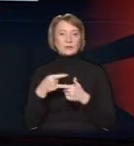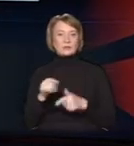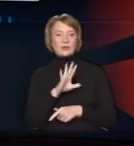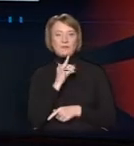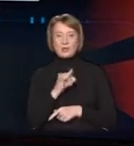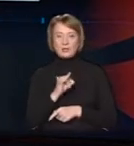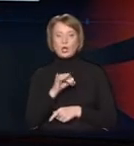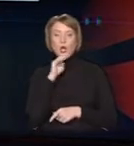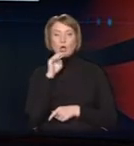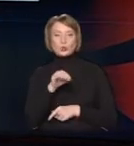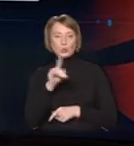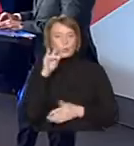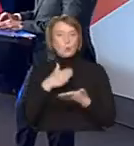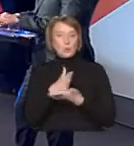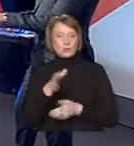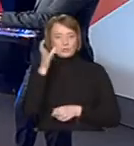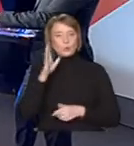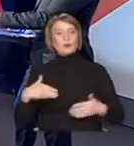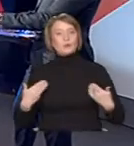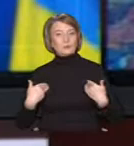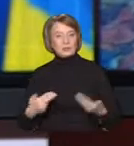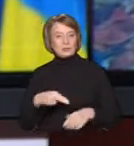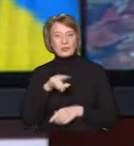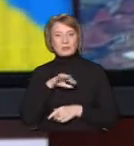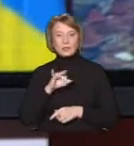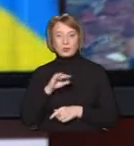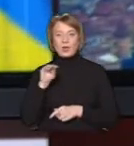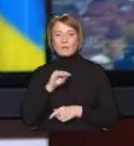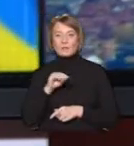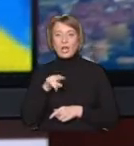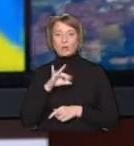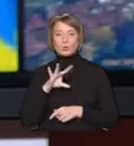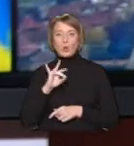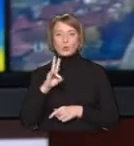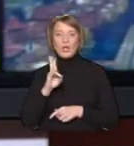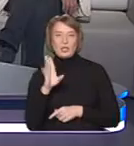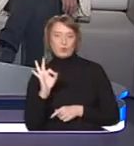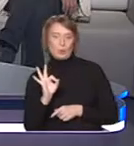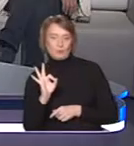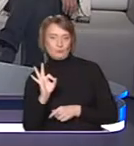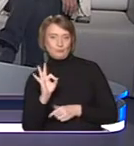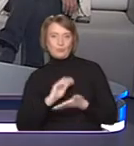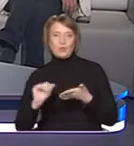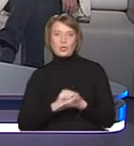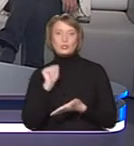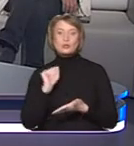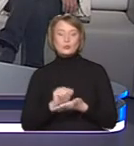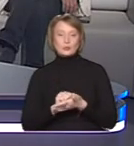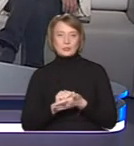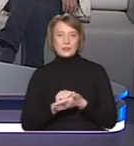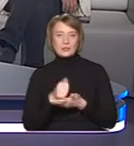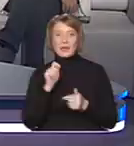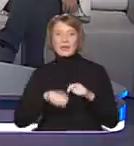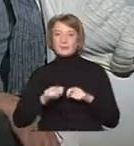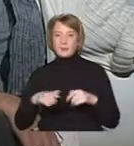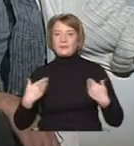Бебик, доктор політичних наук. Вітаю вас. Дмитро Федоренко, екс-видавець онлайн-медіа-журналу «Наш Київ.ua», медіа-експерт. Я вас